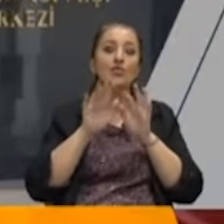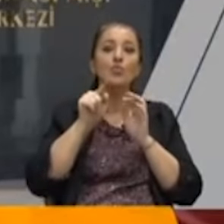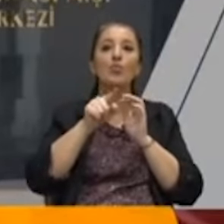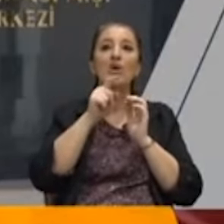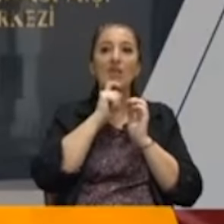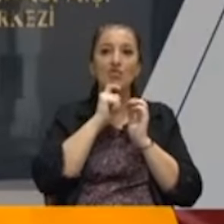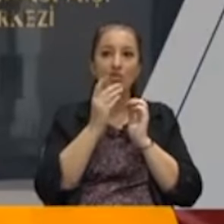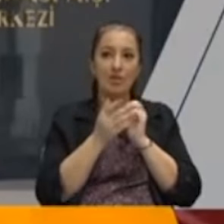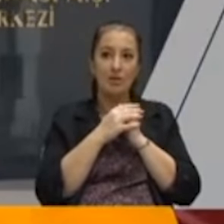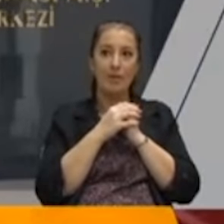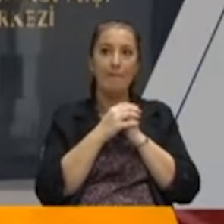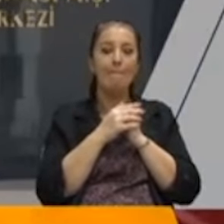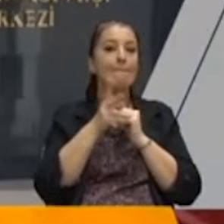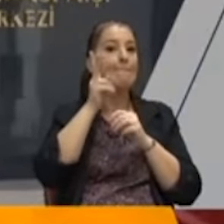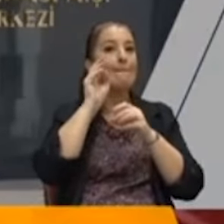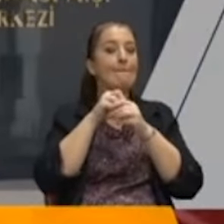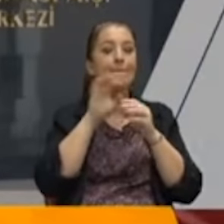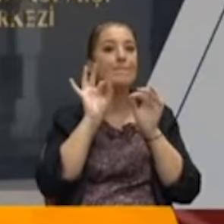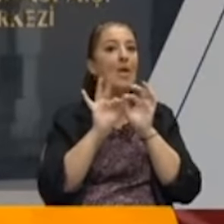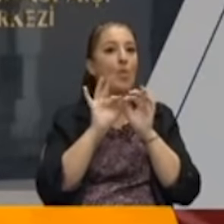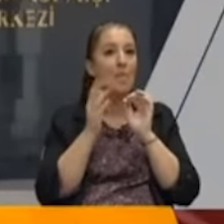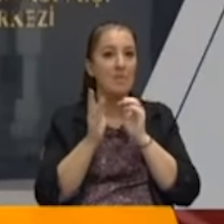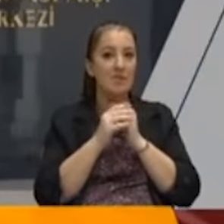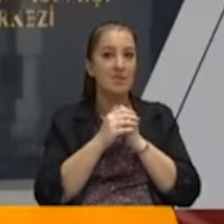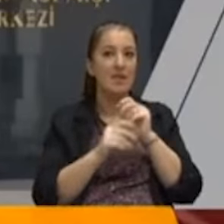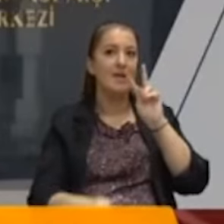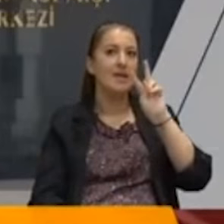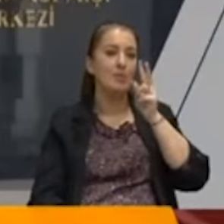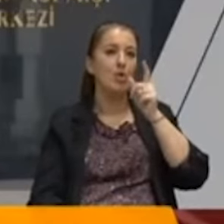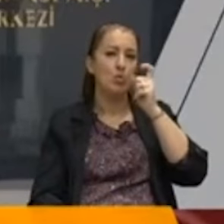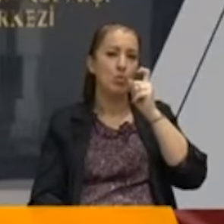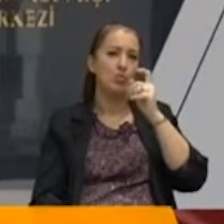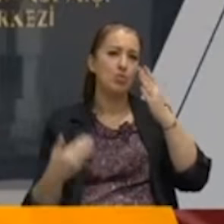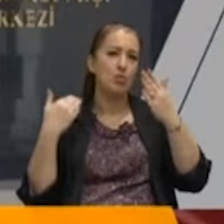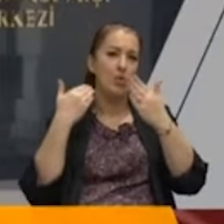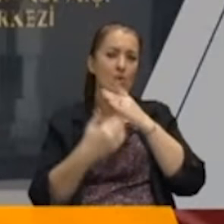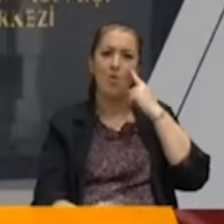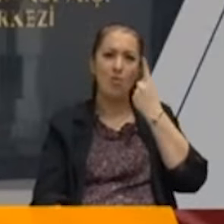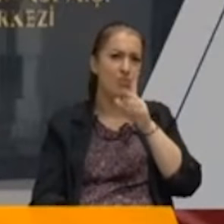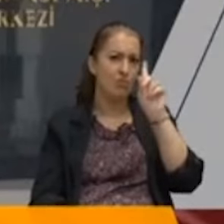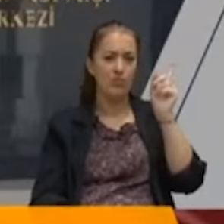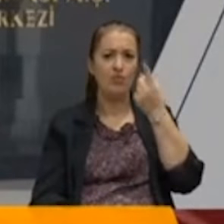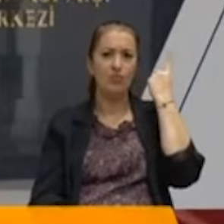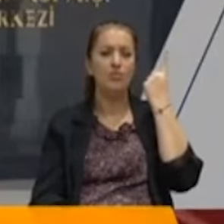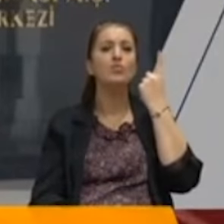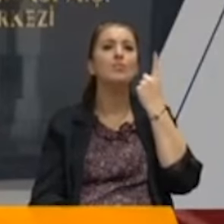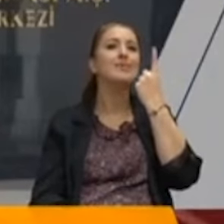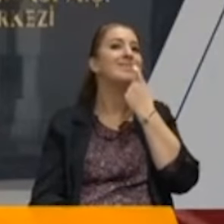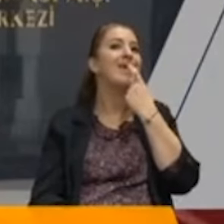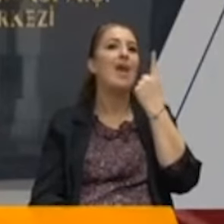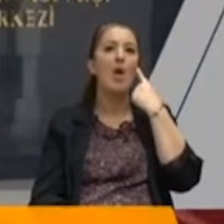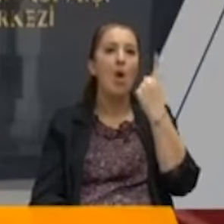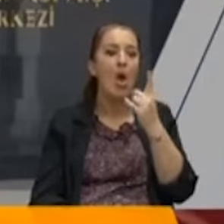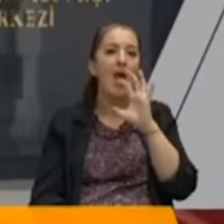yanlışların sonunda ekonomimiz 2009'dan bu yana görülmemiş bir oranda yıllık bazda